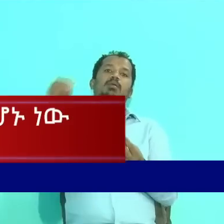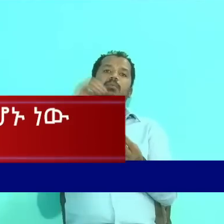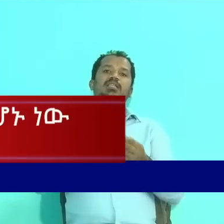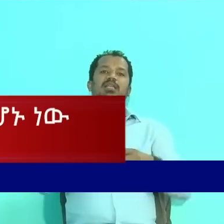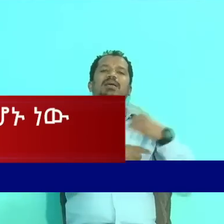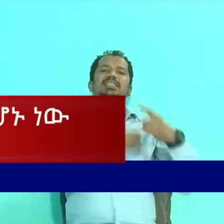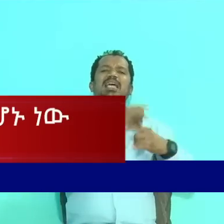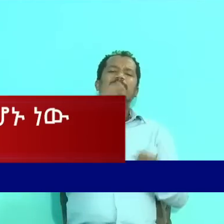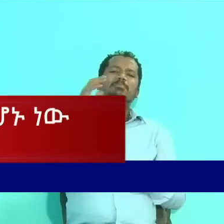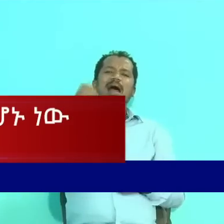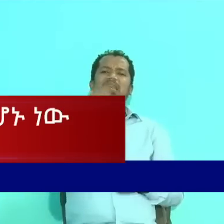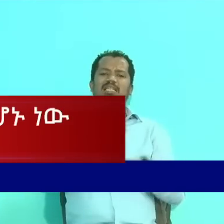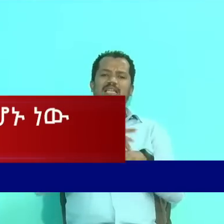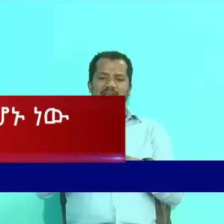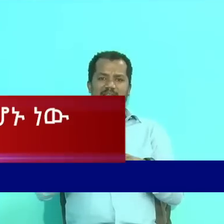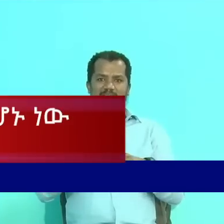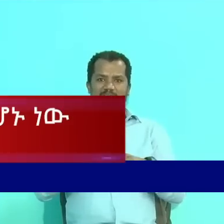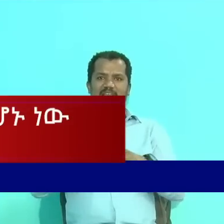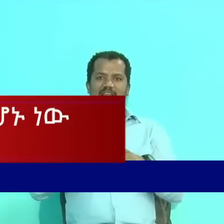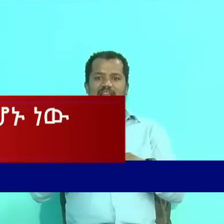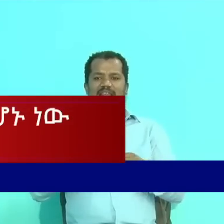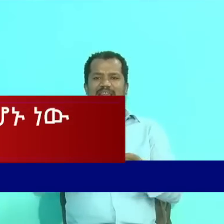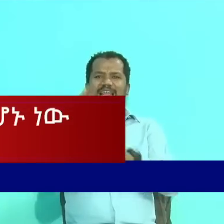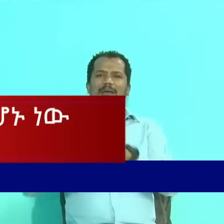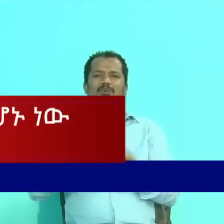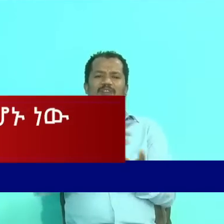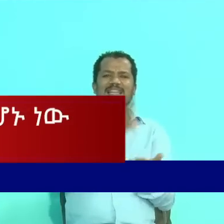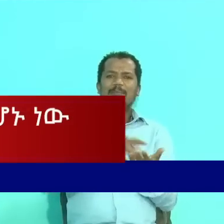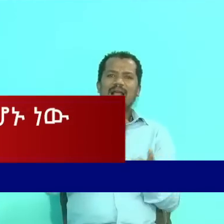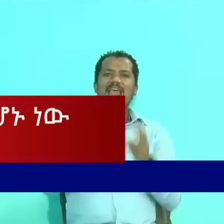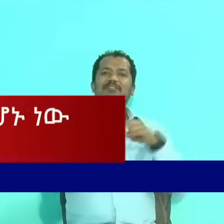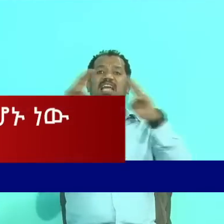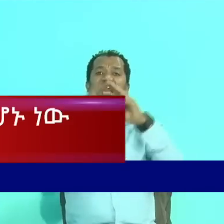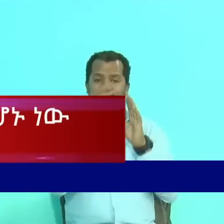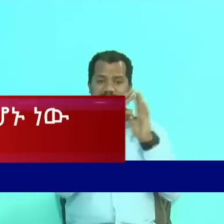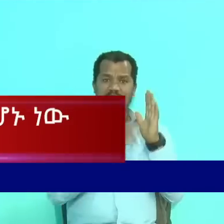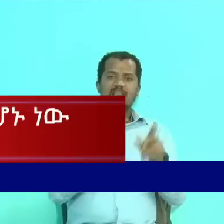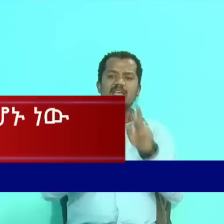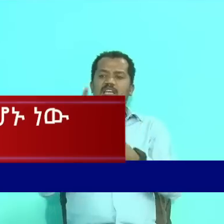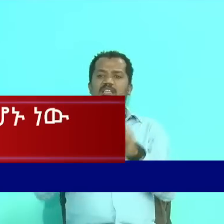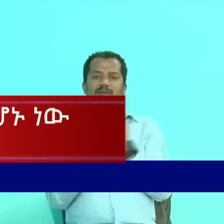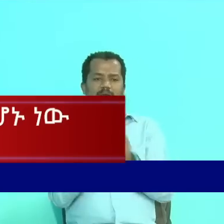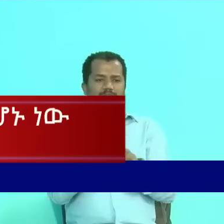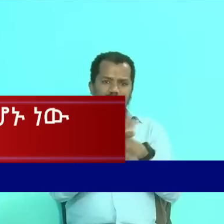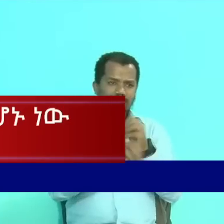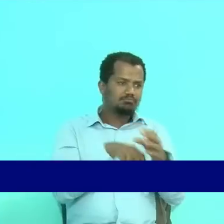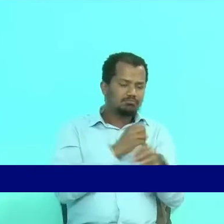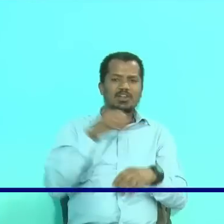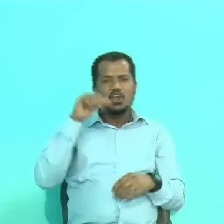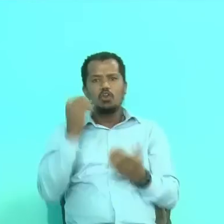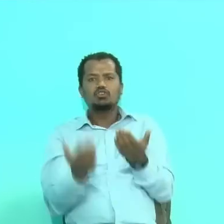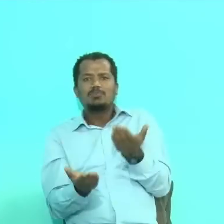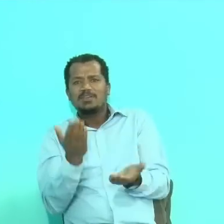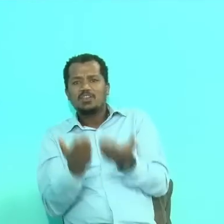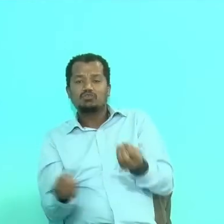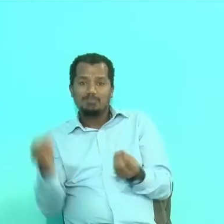በዘር ማንነት ላይ ብቻ ተመስርቶ የተዋቀረውን ያልተማከለ የፌዴራል ስርዓት ከህዝብ ጋር በሚደረግ ምክክር ሌሎች